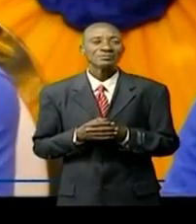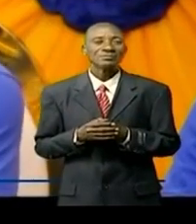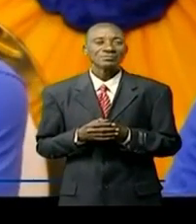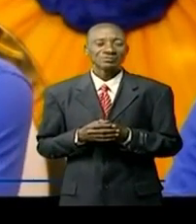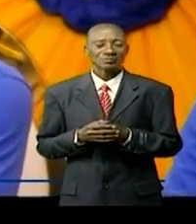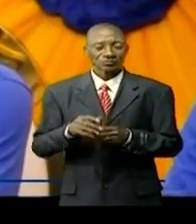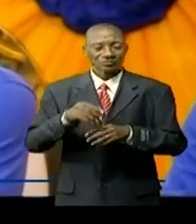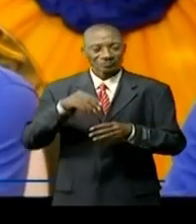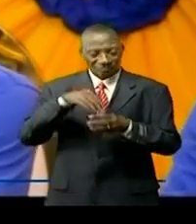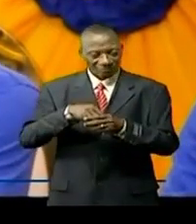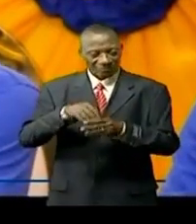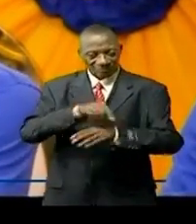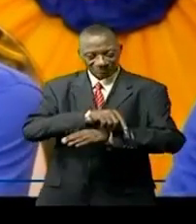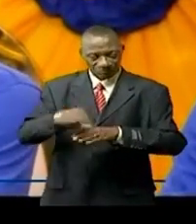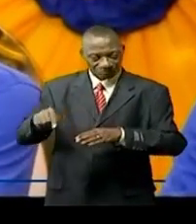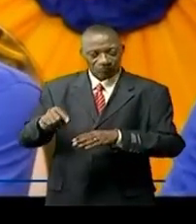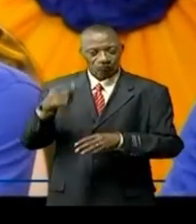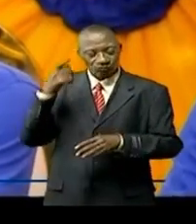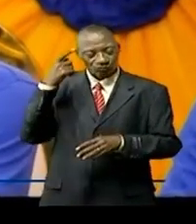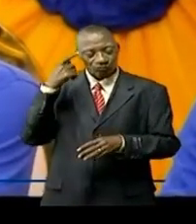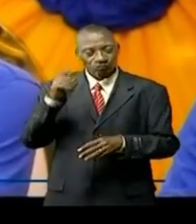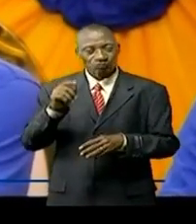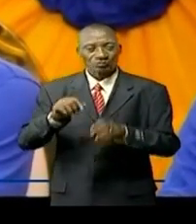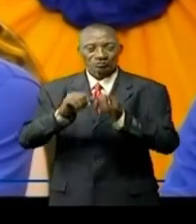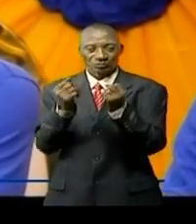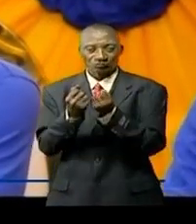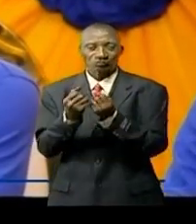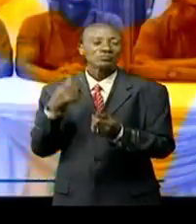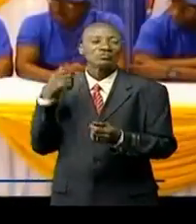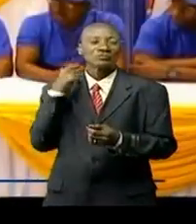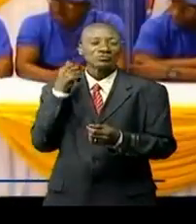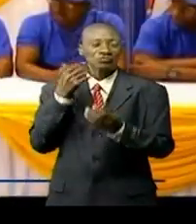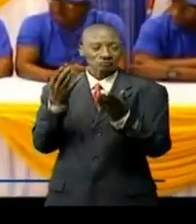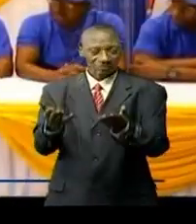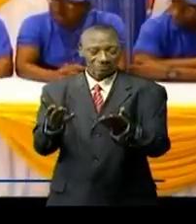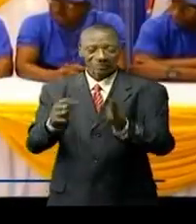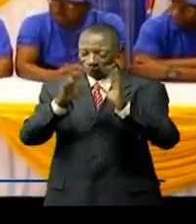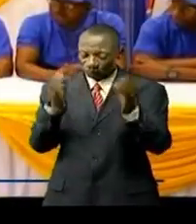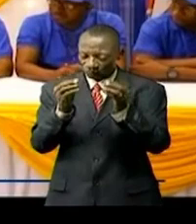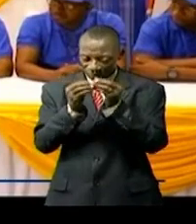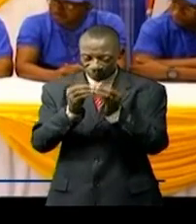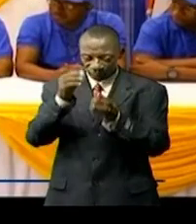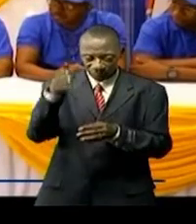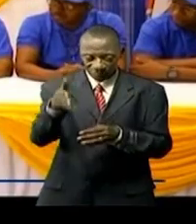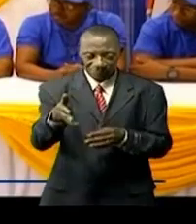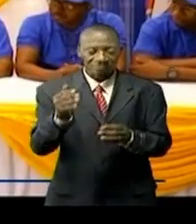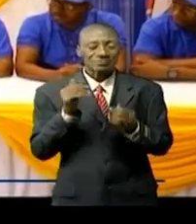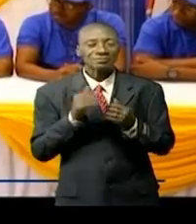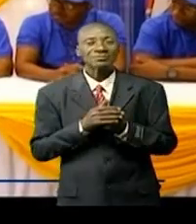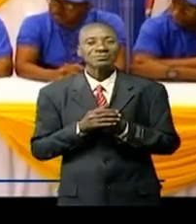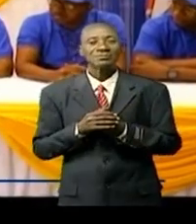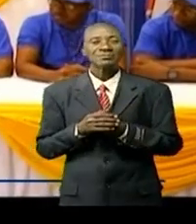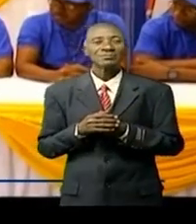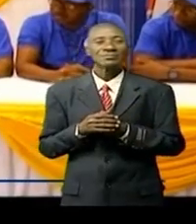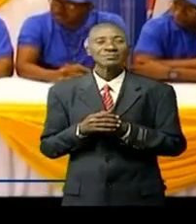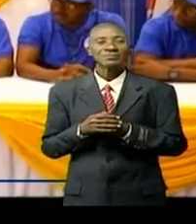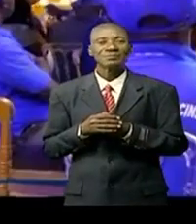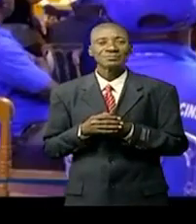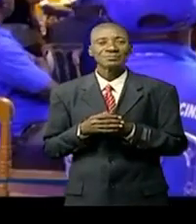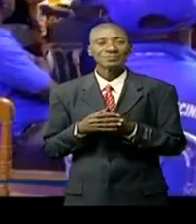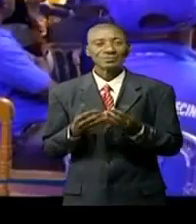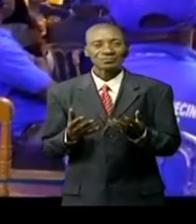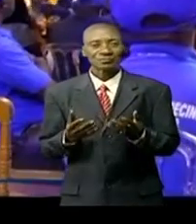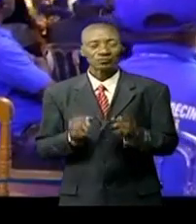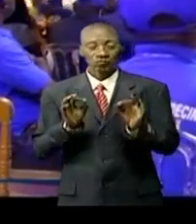SINAMED que le docteur Mankoy Badjoki a remis les insignes du pouvoir à son successeur, le professeur John Senga, dit nouveau